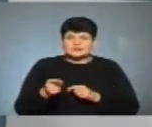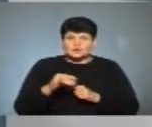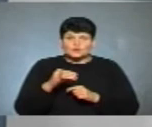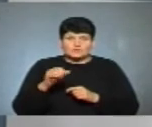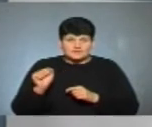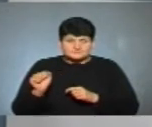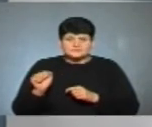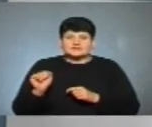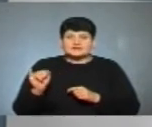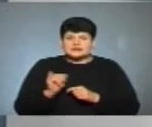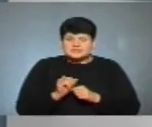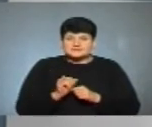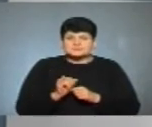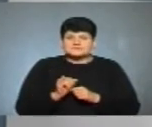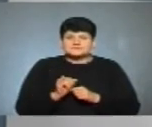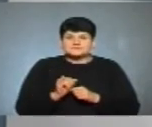Тернопіль.UA, і